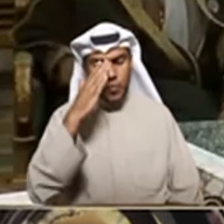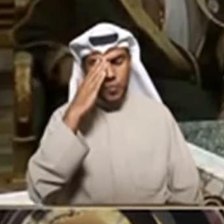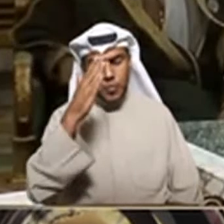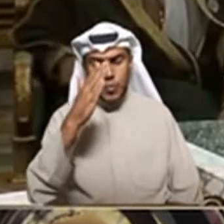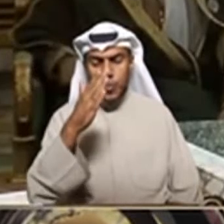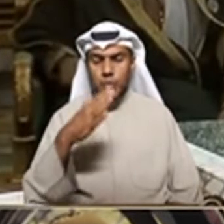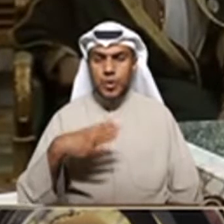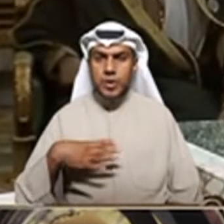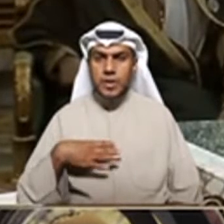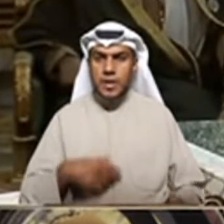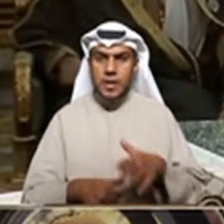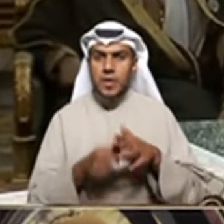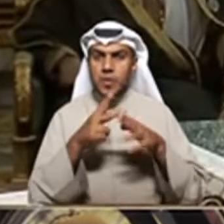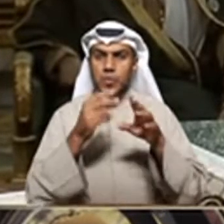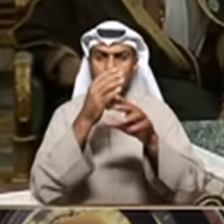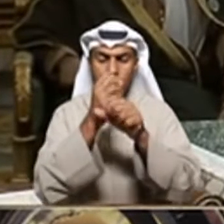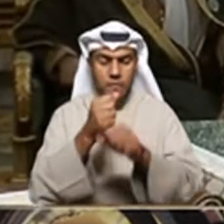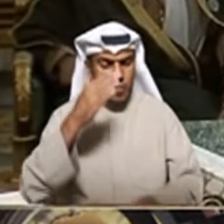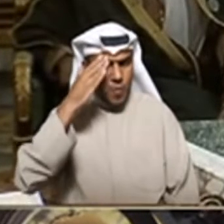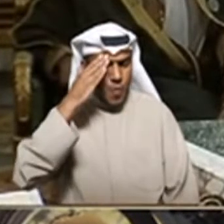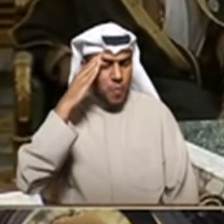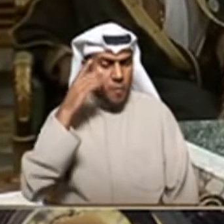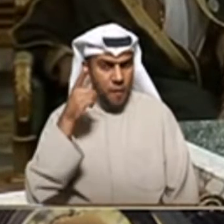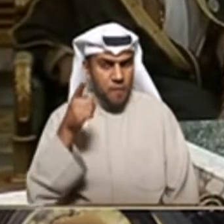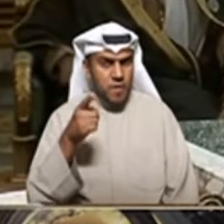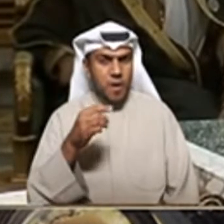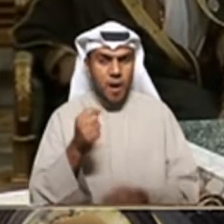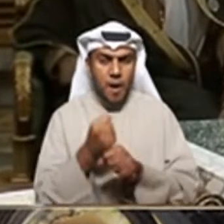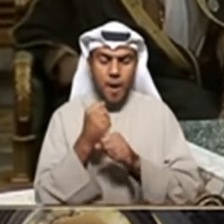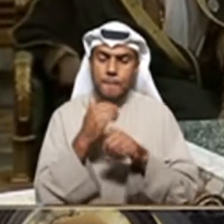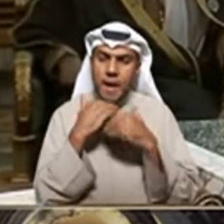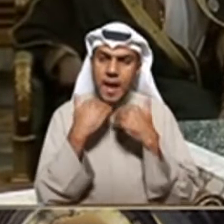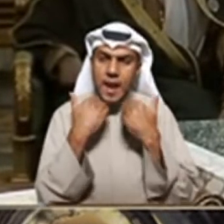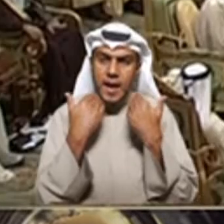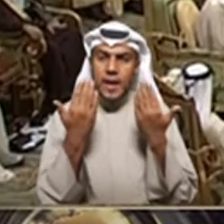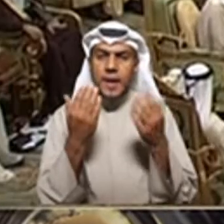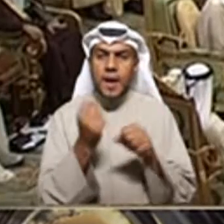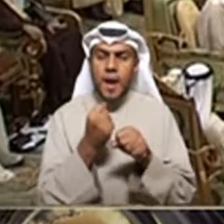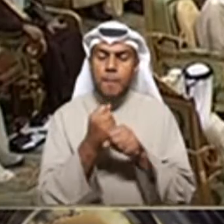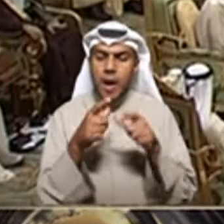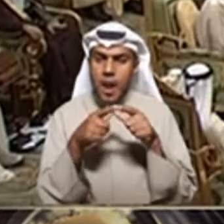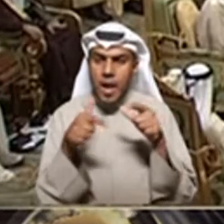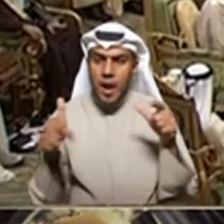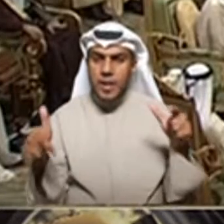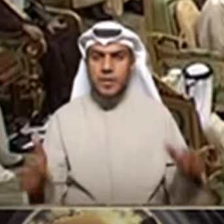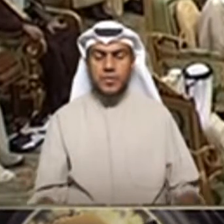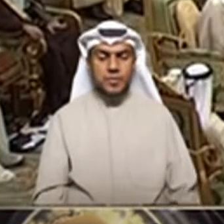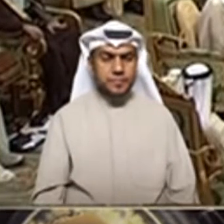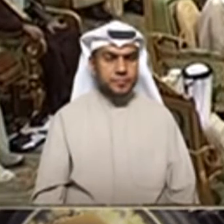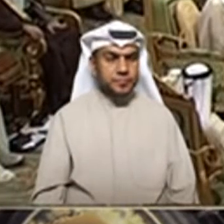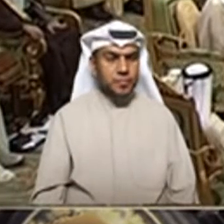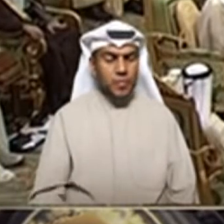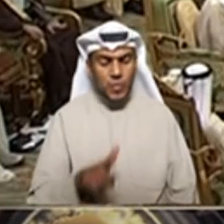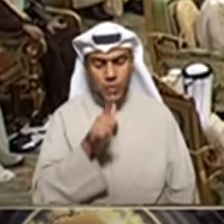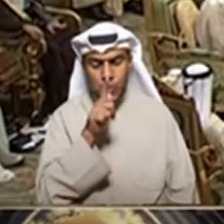الله وحكمته واهتمامه بمسيرة العمل الخليجي المشترك. ويشرفني أيضا أن أتوجه إلى مقام